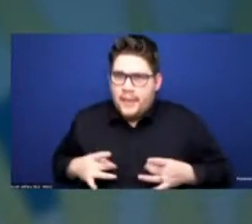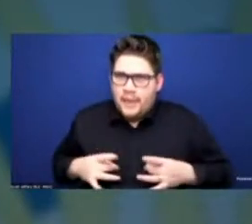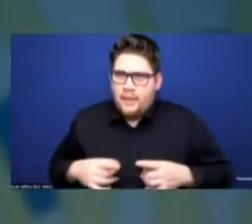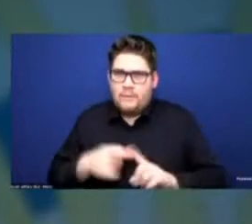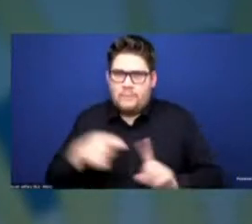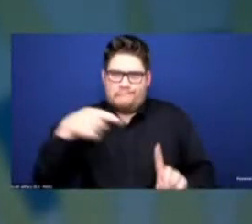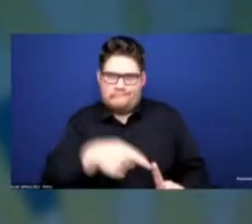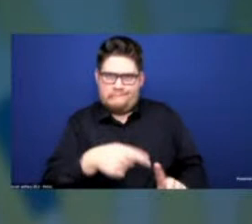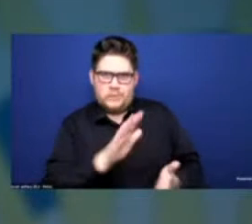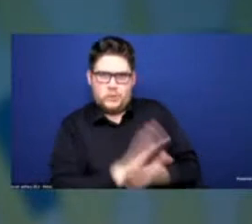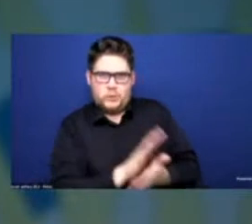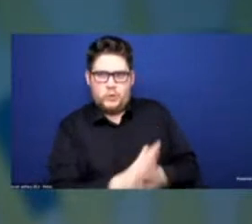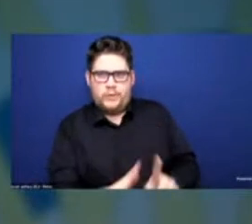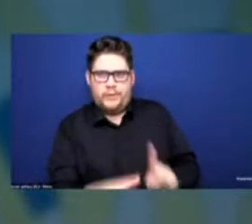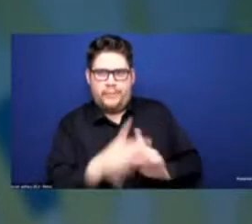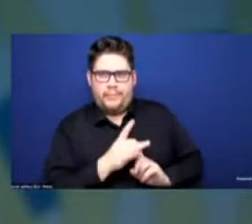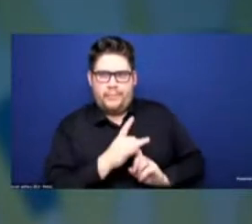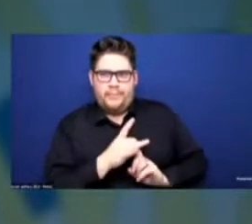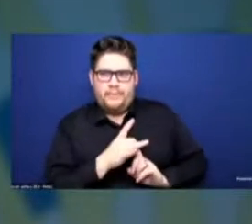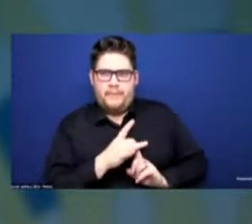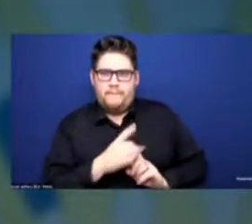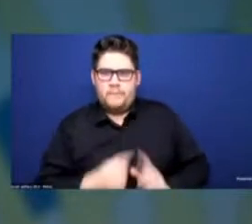的这个传染情况。